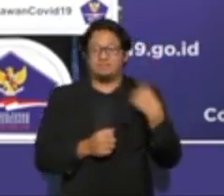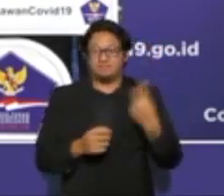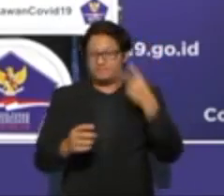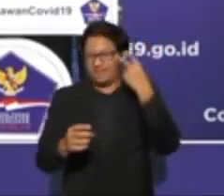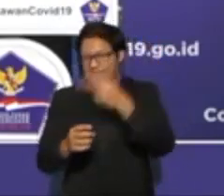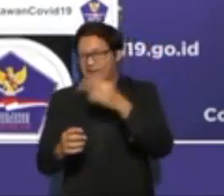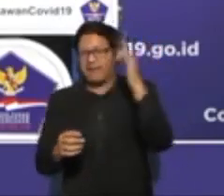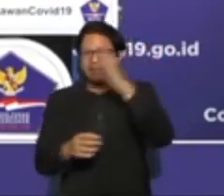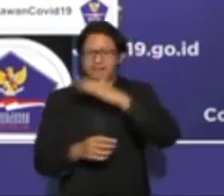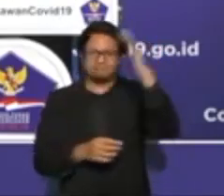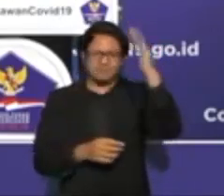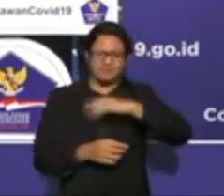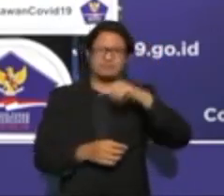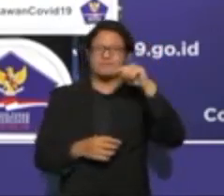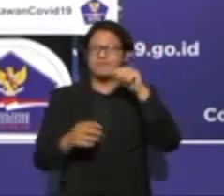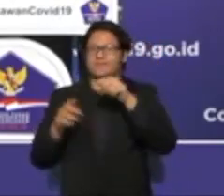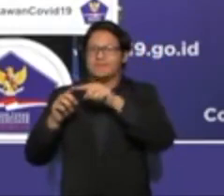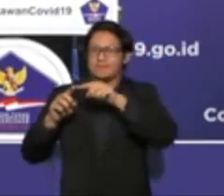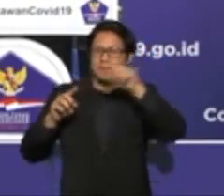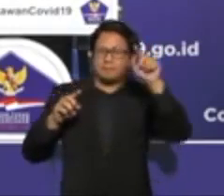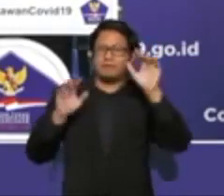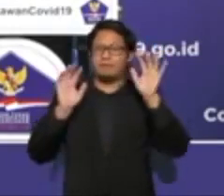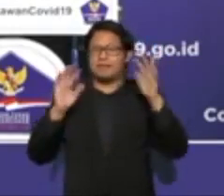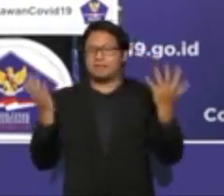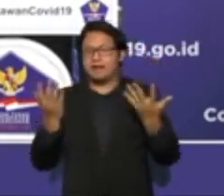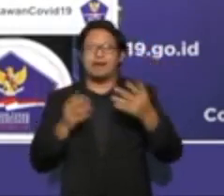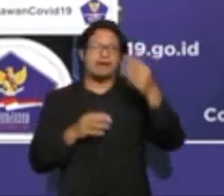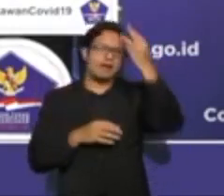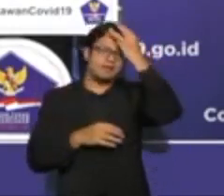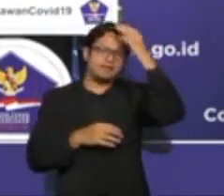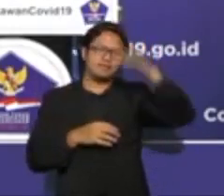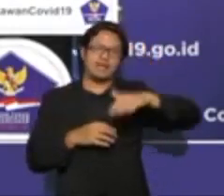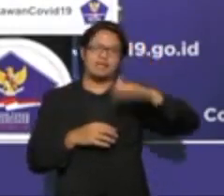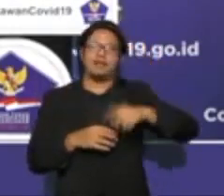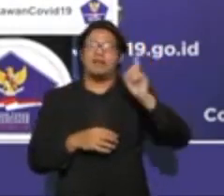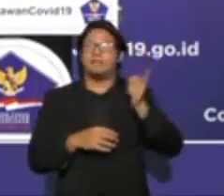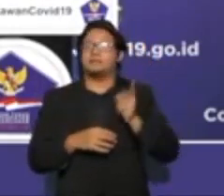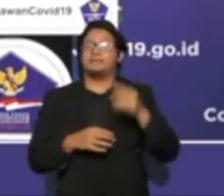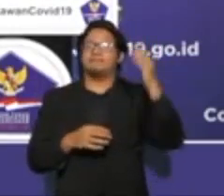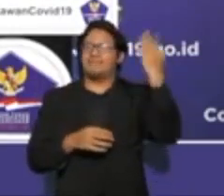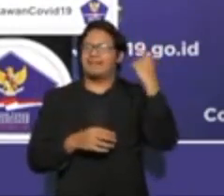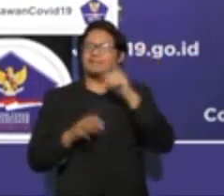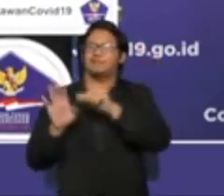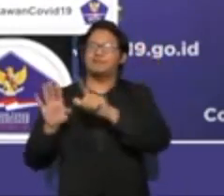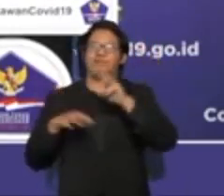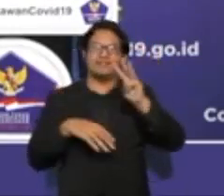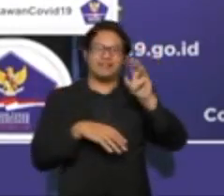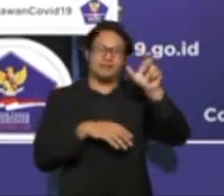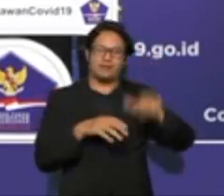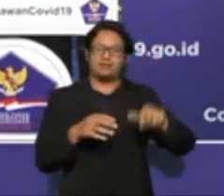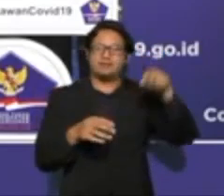memang hari ini penambahan yang cukup banyak itu adalah Kalimantan Selatan karena kemarin 73 sekarang jadi